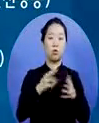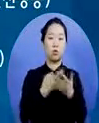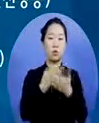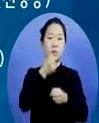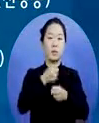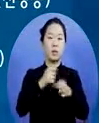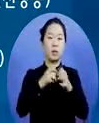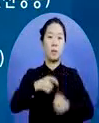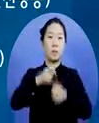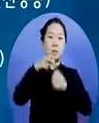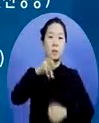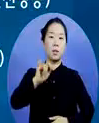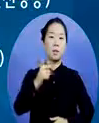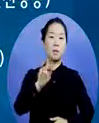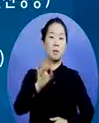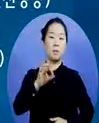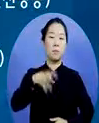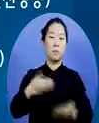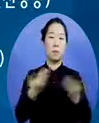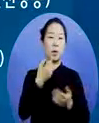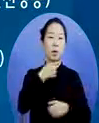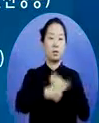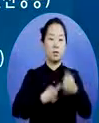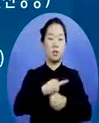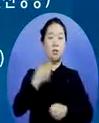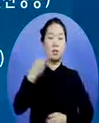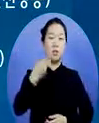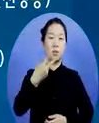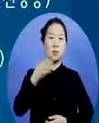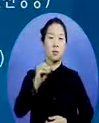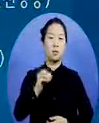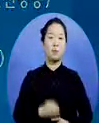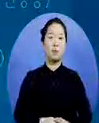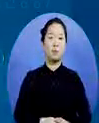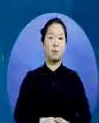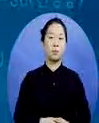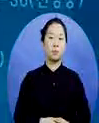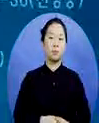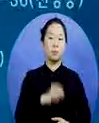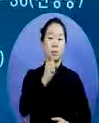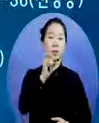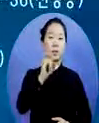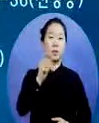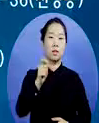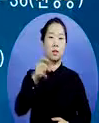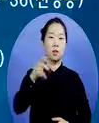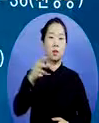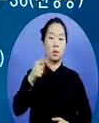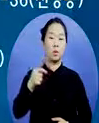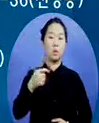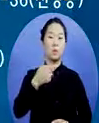채용합니다 침 방동 에서 근무하게 되며 연봉 2천만 원 선의 임금이 적용됩니다 srt 푸드 에서